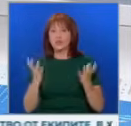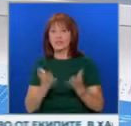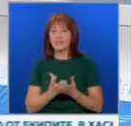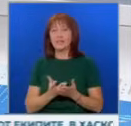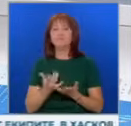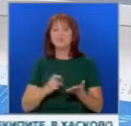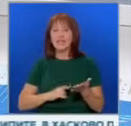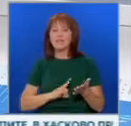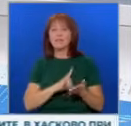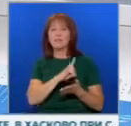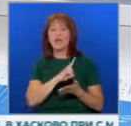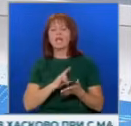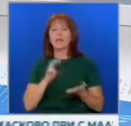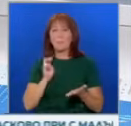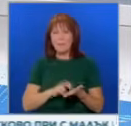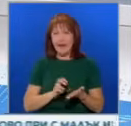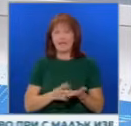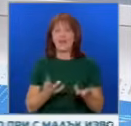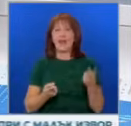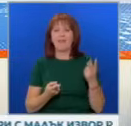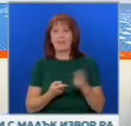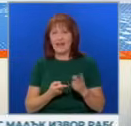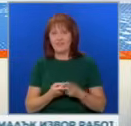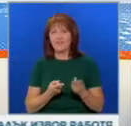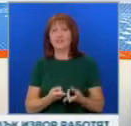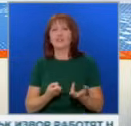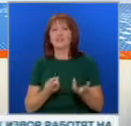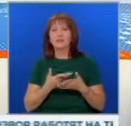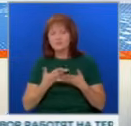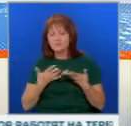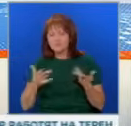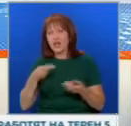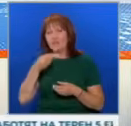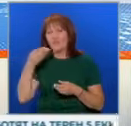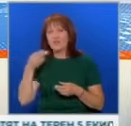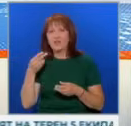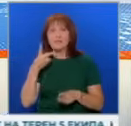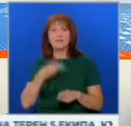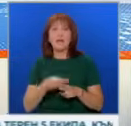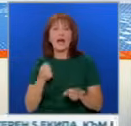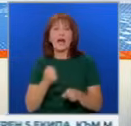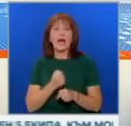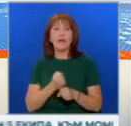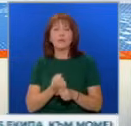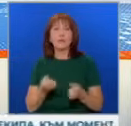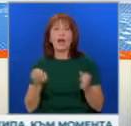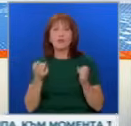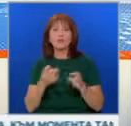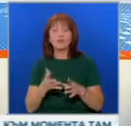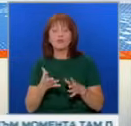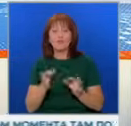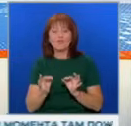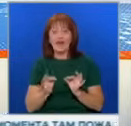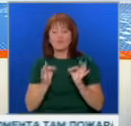банки, телевизионни канали, здравни услуги и редица компании в целия свят спряха работа заради нова версия на антивирусна